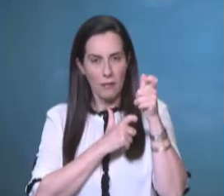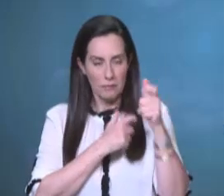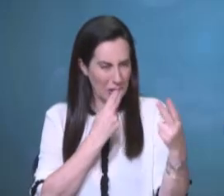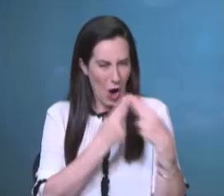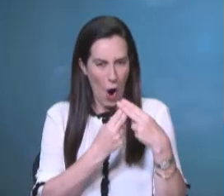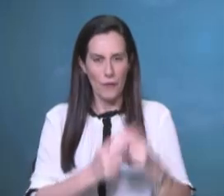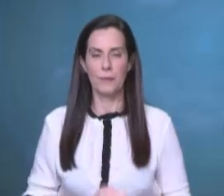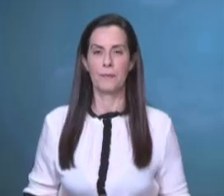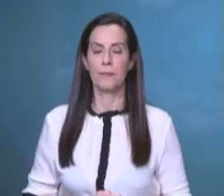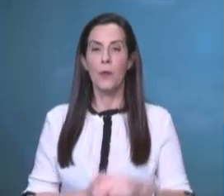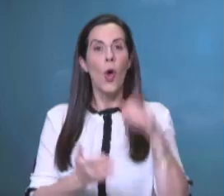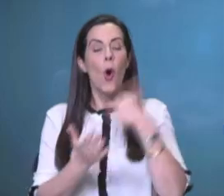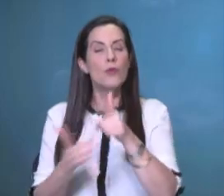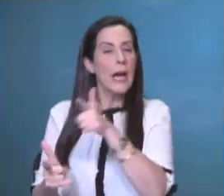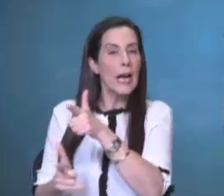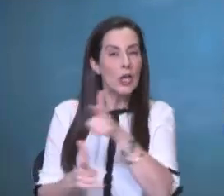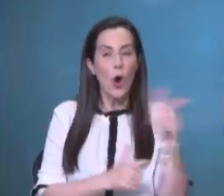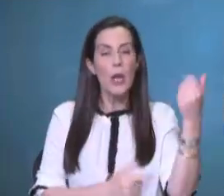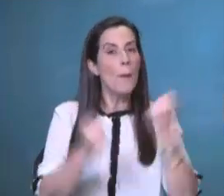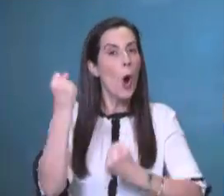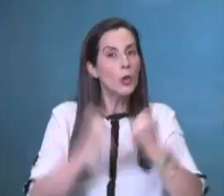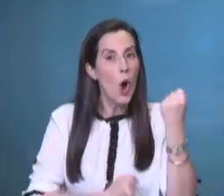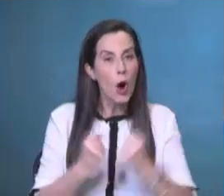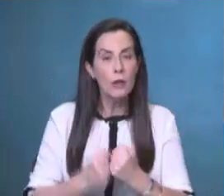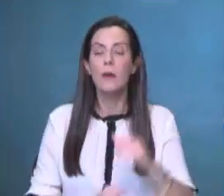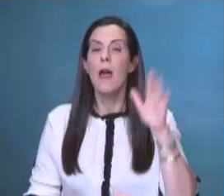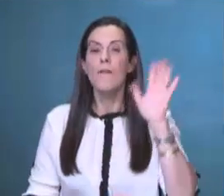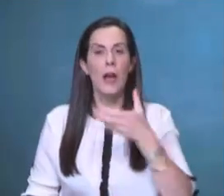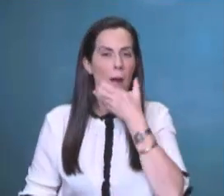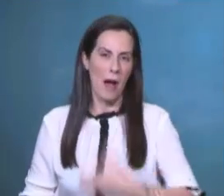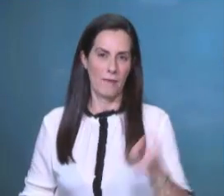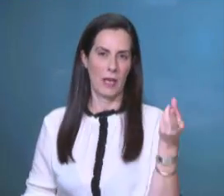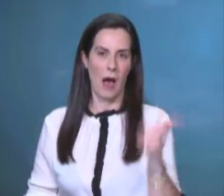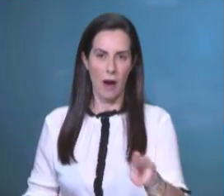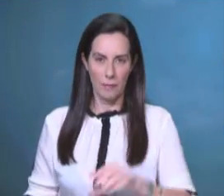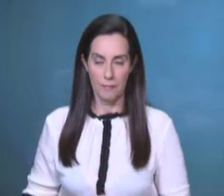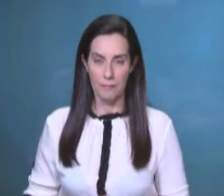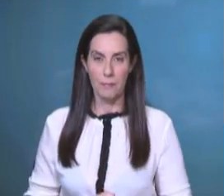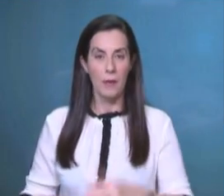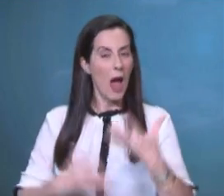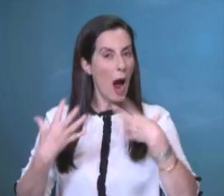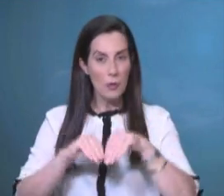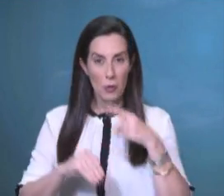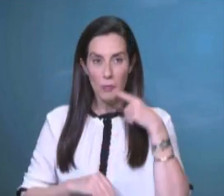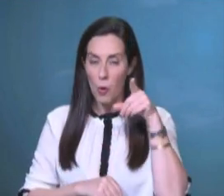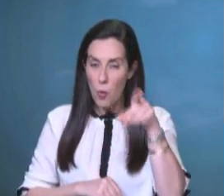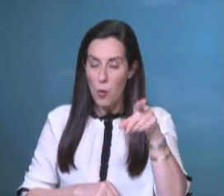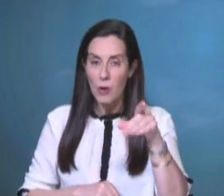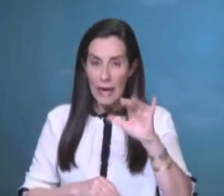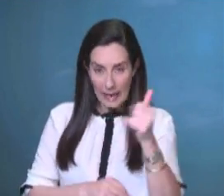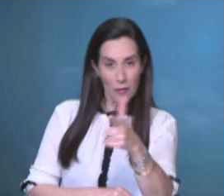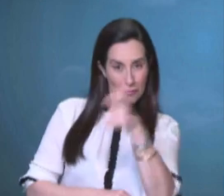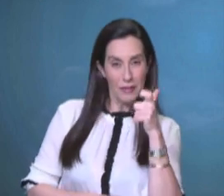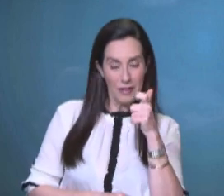הוא המשיך לירות לעבר רכבים בצומת ורצח גם את הרב אטינגר. לדברי המשפחה, הרב עוד הספיק לירות לעבר המחבל